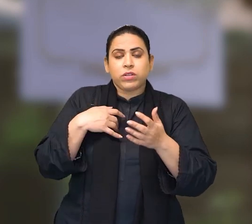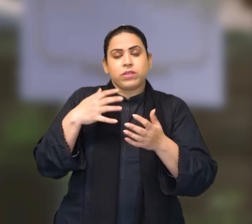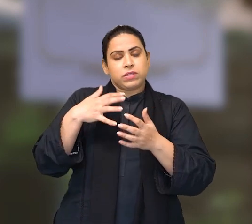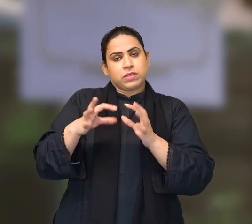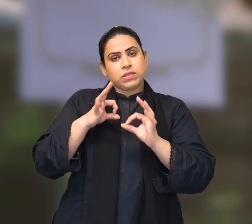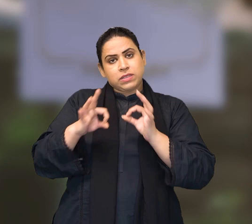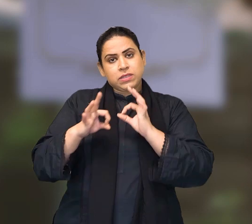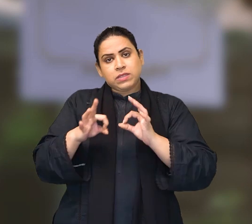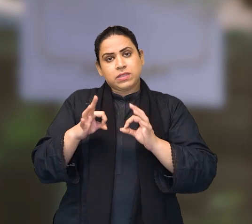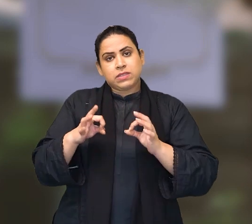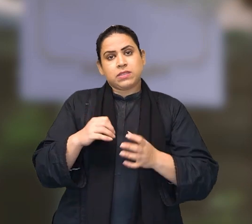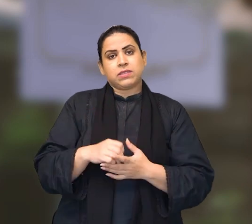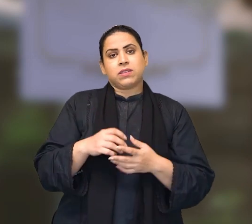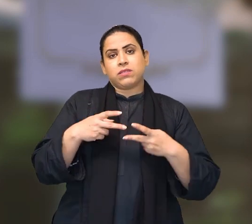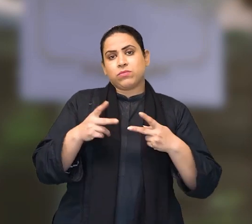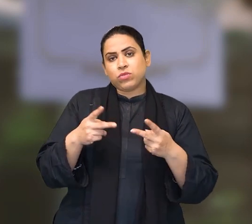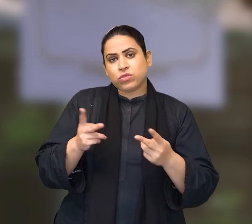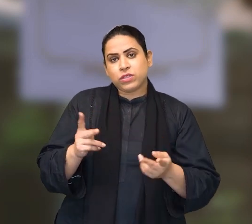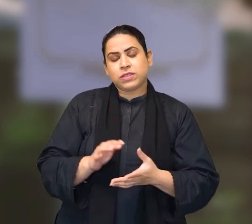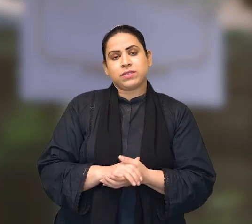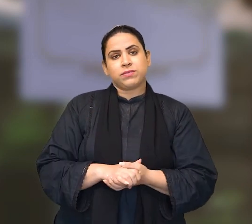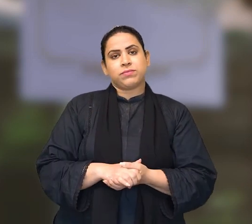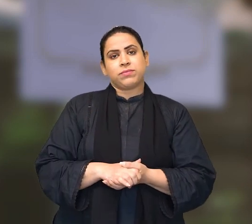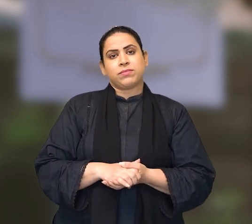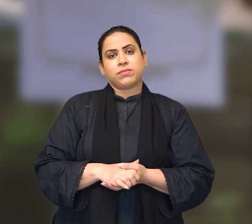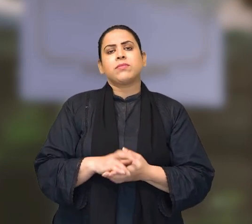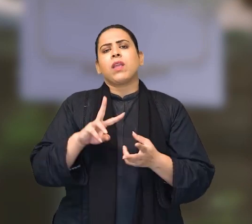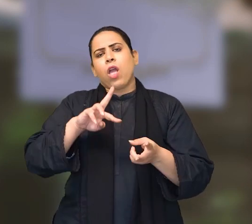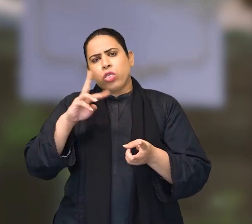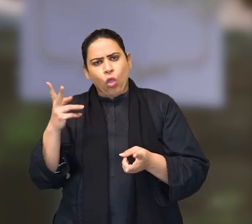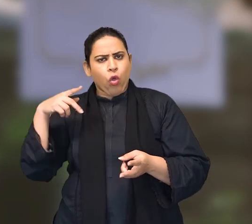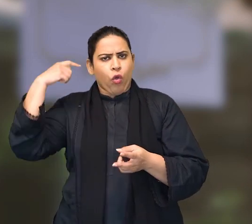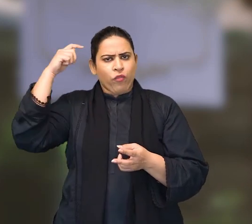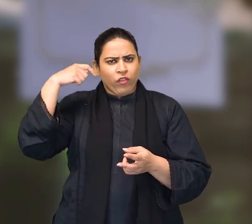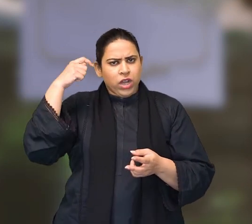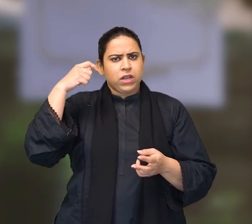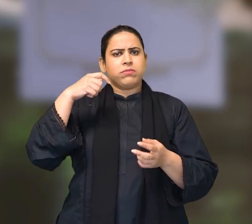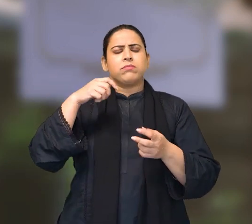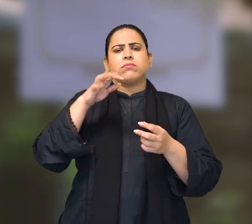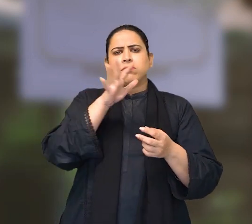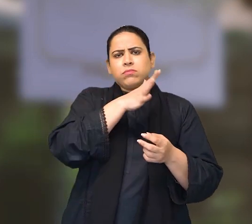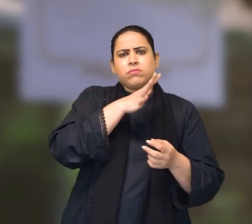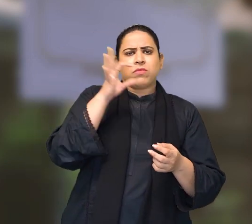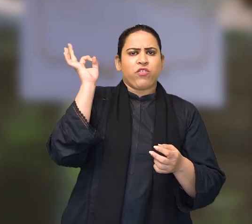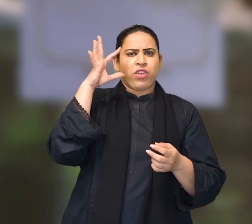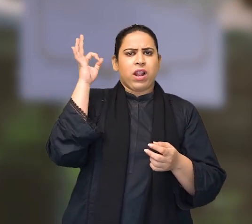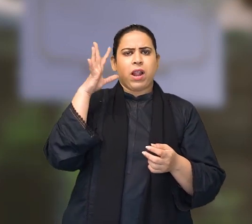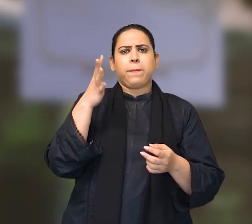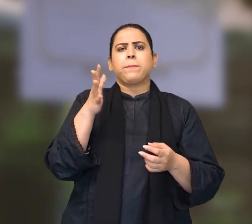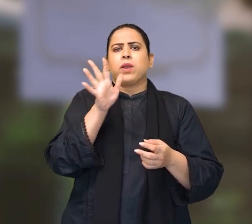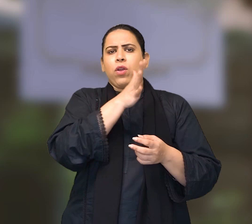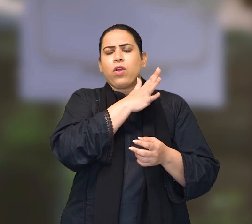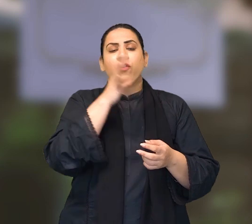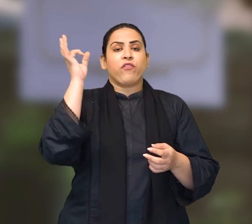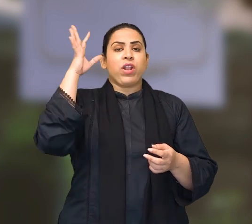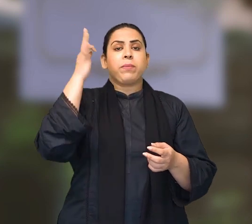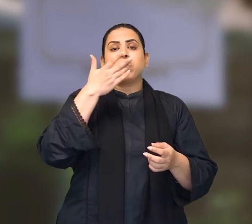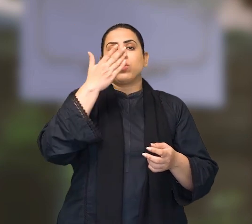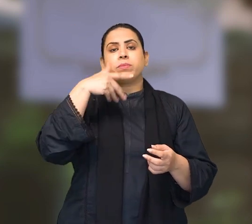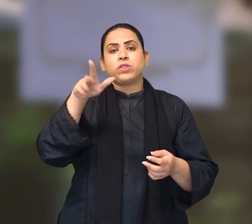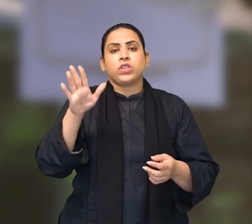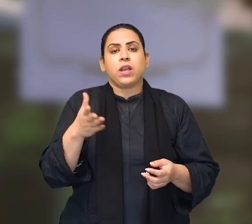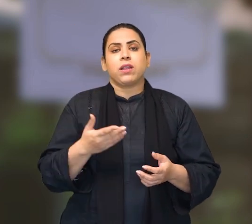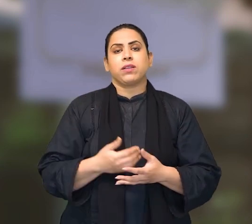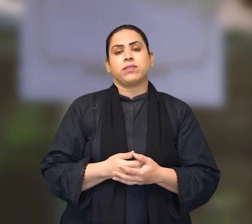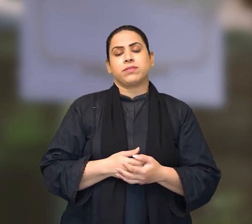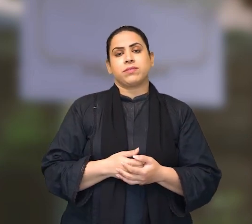we decided everybody is mostly going at other film schools. कोई masters की degree लेके different film schools में जा रहा था. On